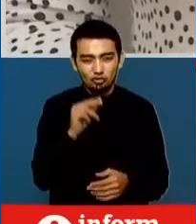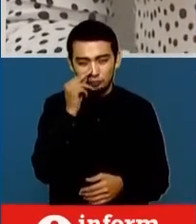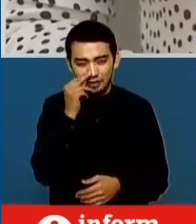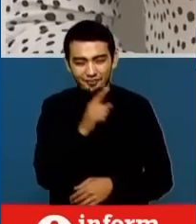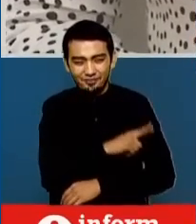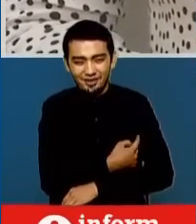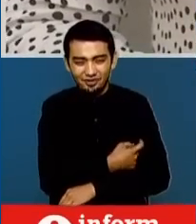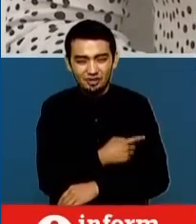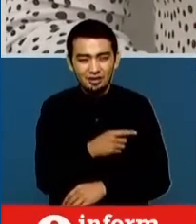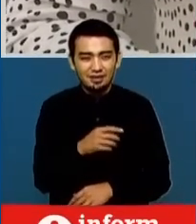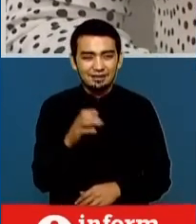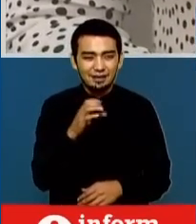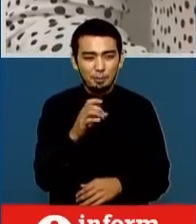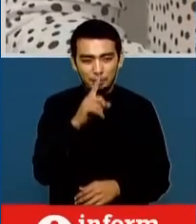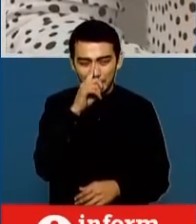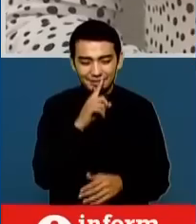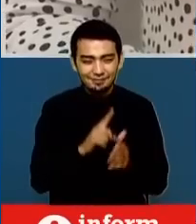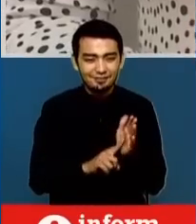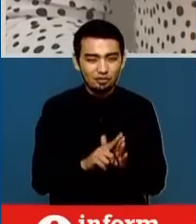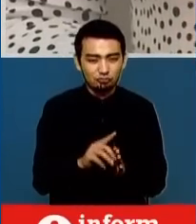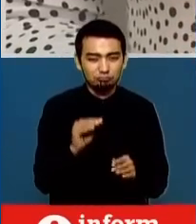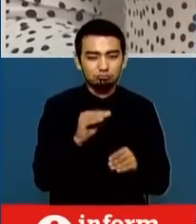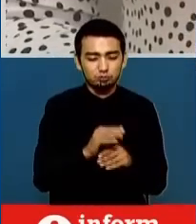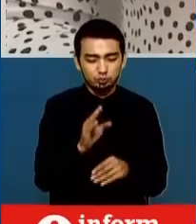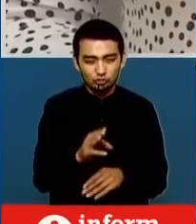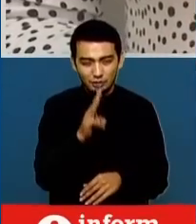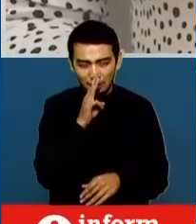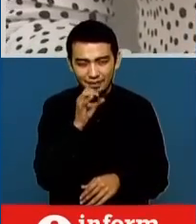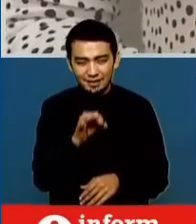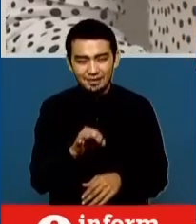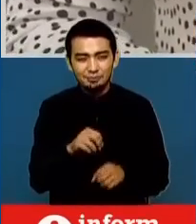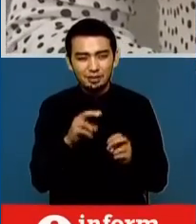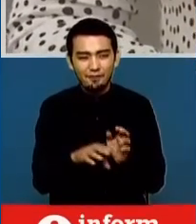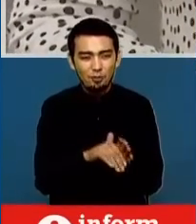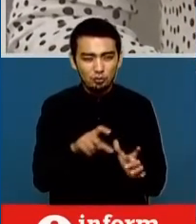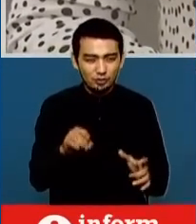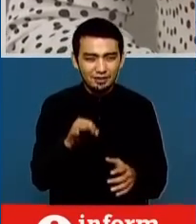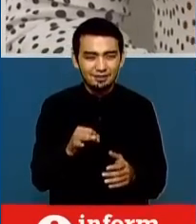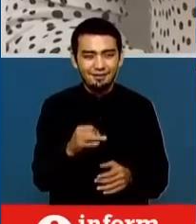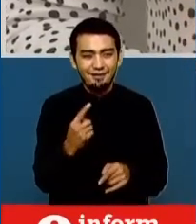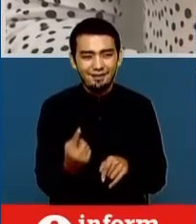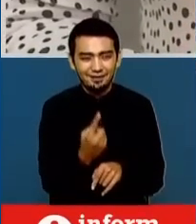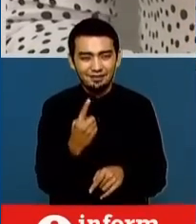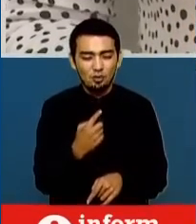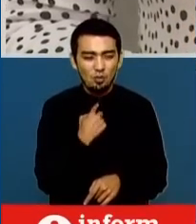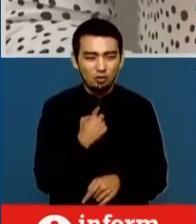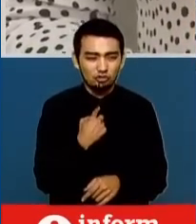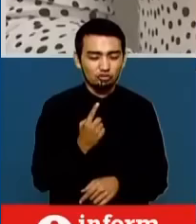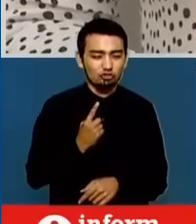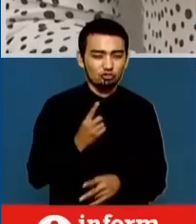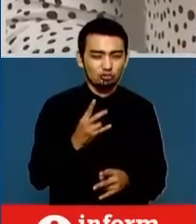малдәрігерлердің айлығы қаңтар айынан бастап көтеріледі. Оған дейін жергілікті мәслихат депутаттарының бірауыздан берілетін дауысын күту